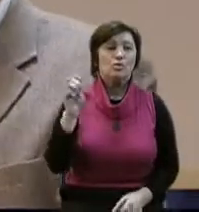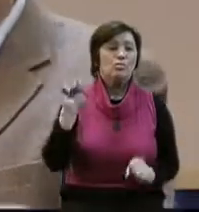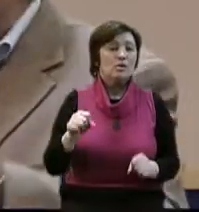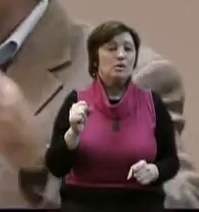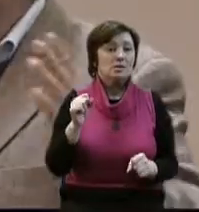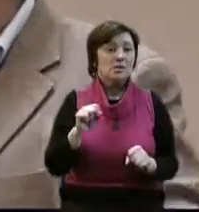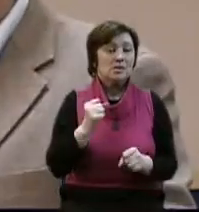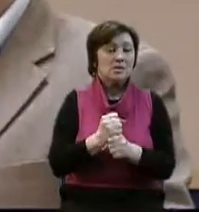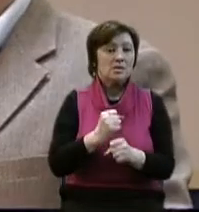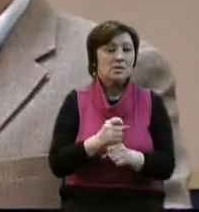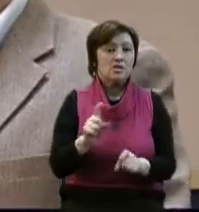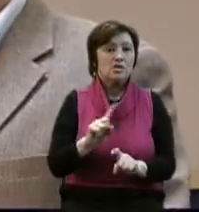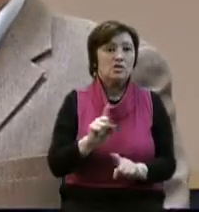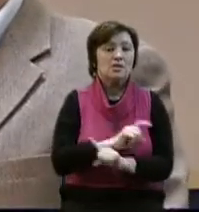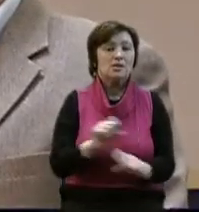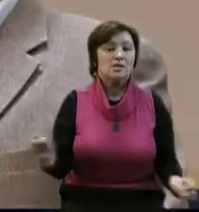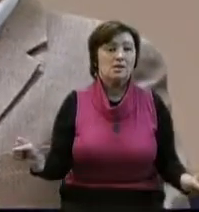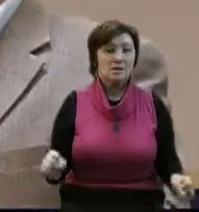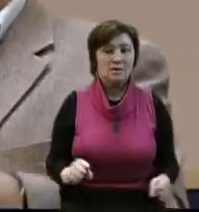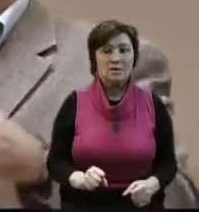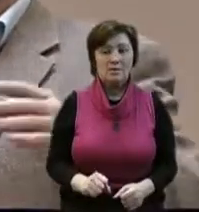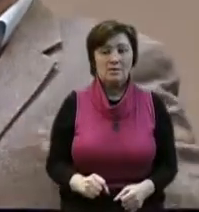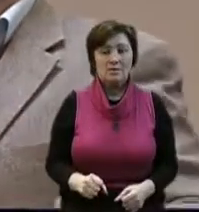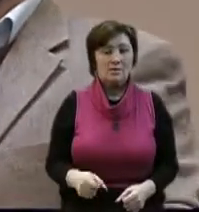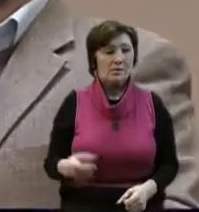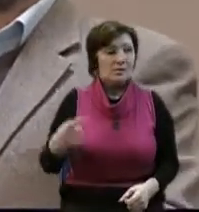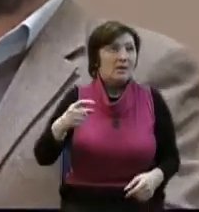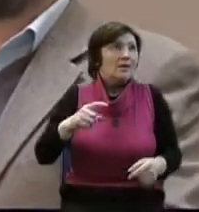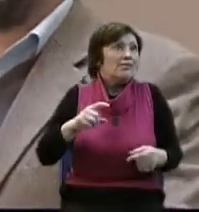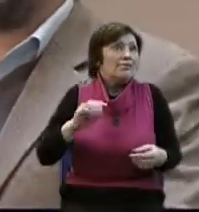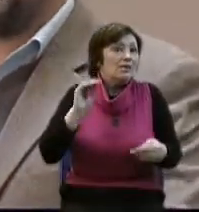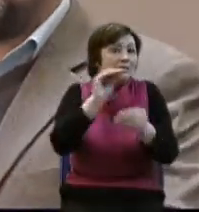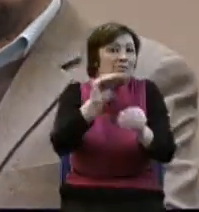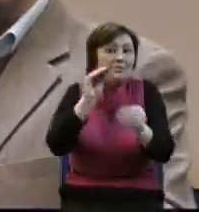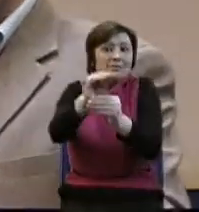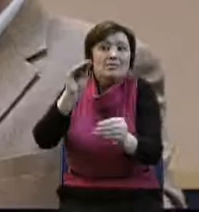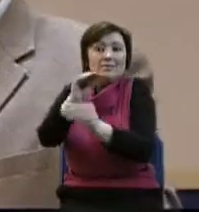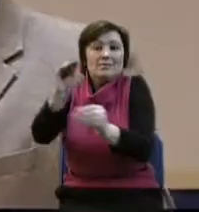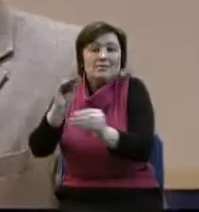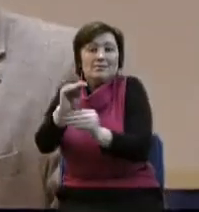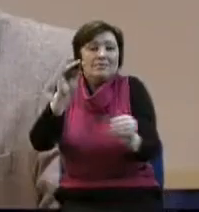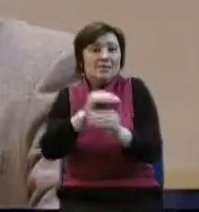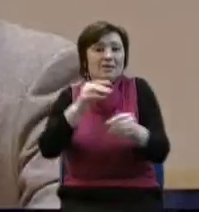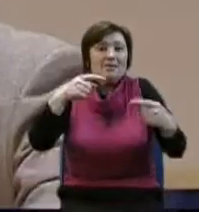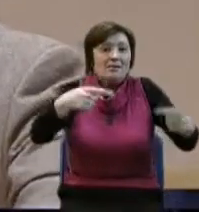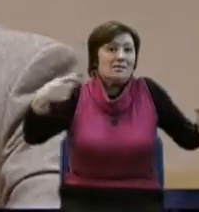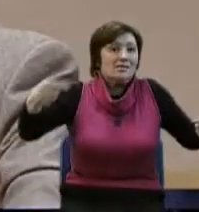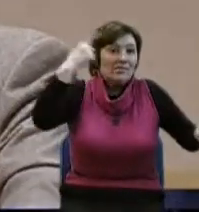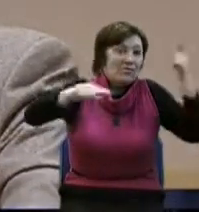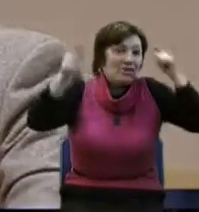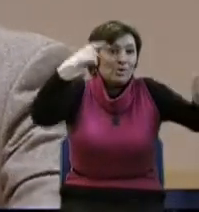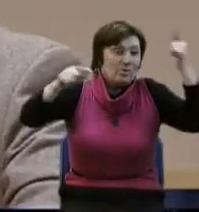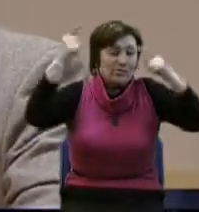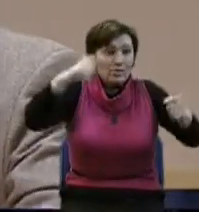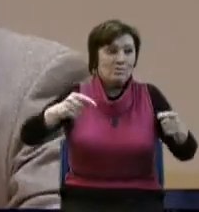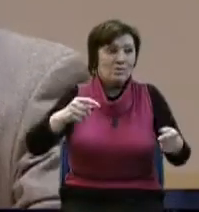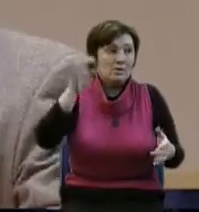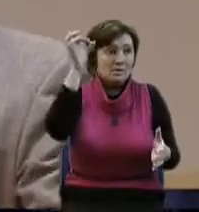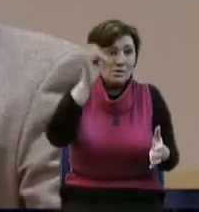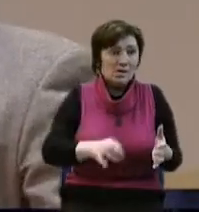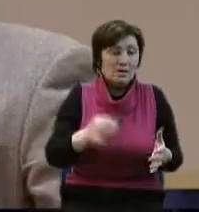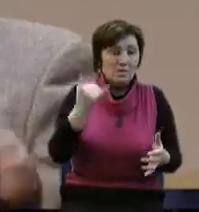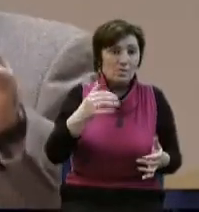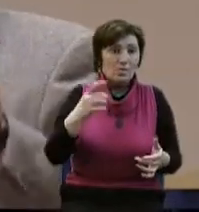и что он не может делать. И, по сути, первоначальная задумка, которая была у Господа